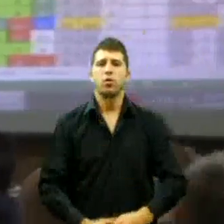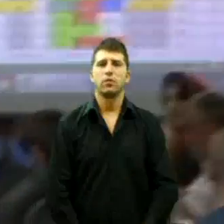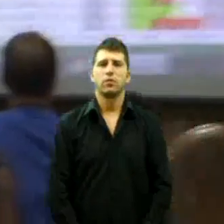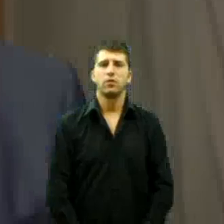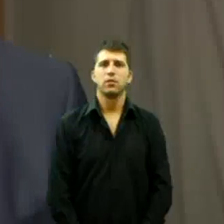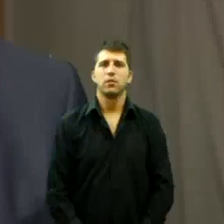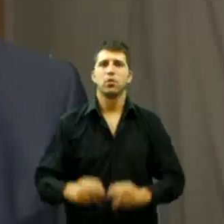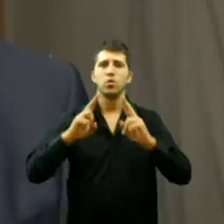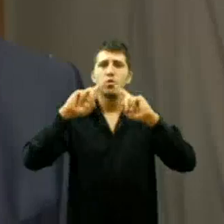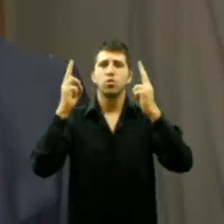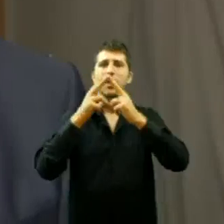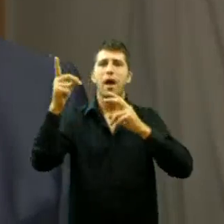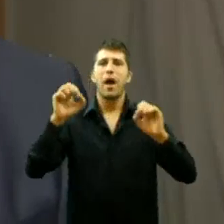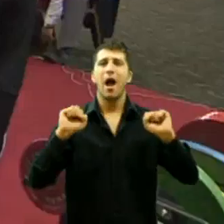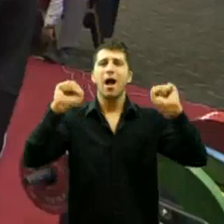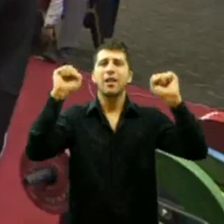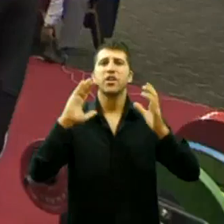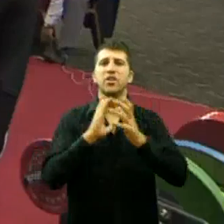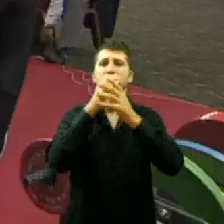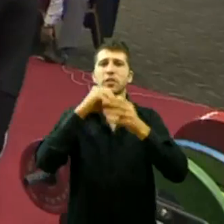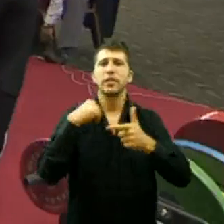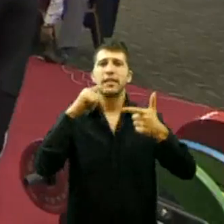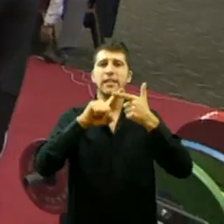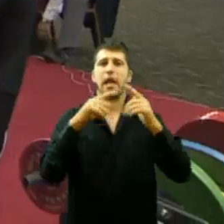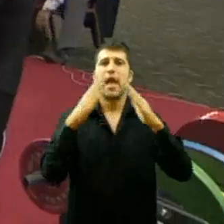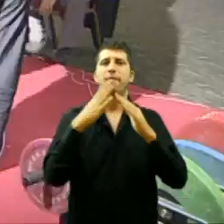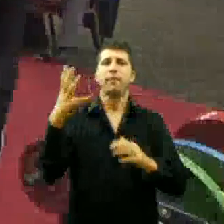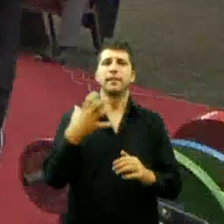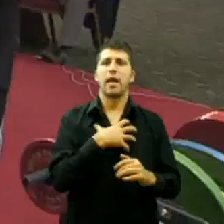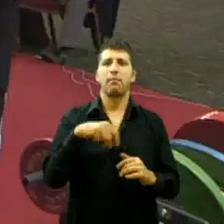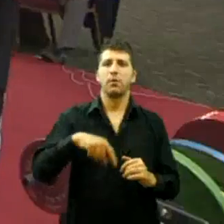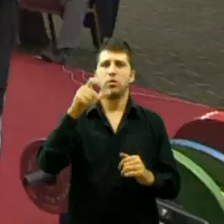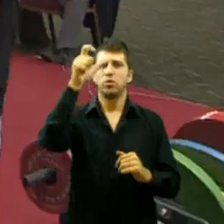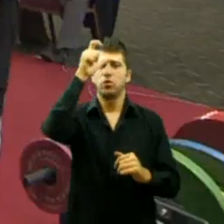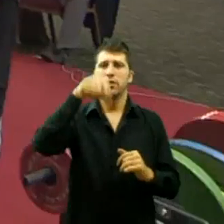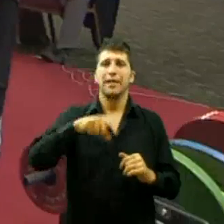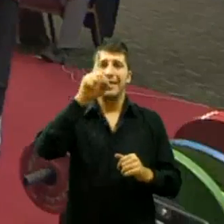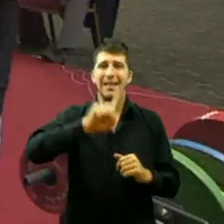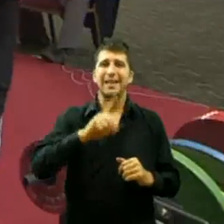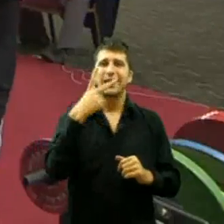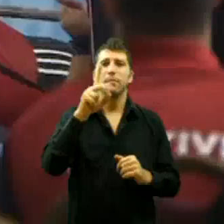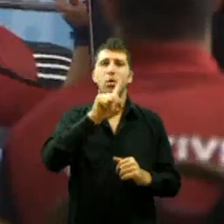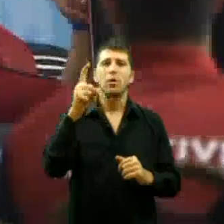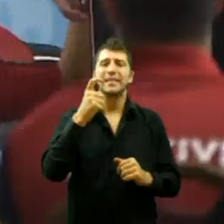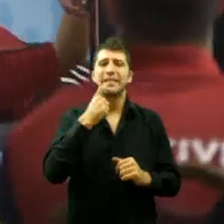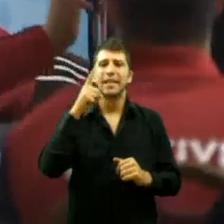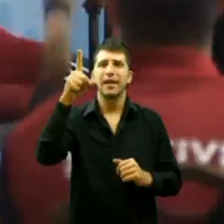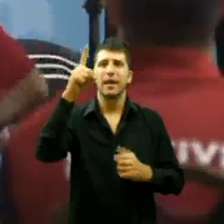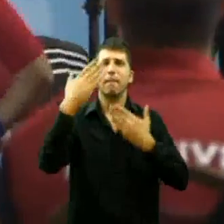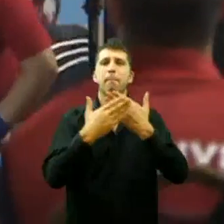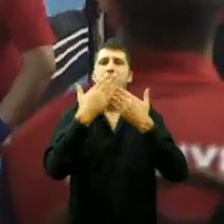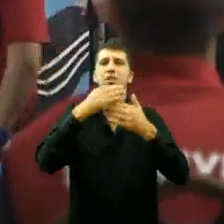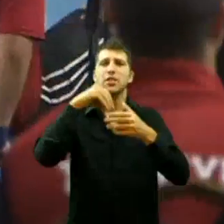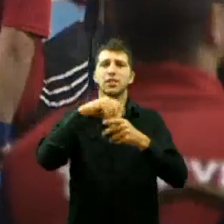Dünya halter şampiyonasını ikinci kez ev sahipliği yapıyoruz. İlki 2010 yılında Kahramanmaraş'ta şampiyonadan görüntüler